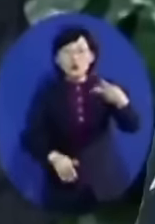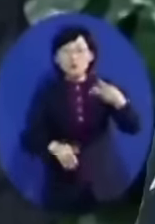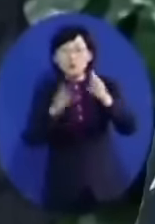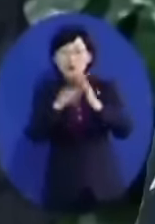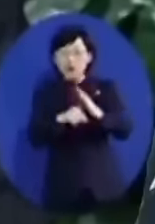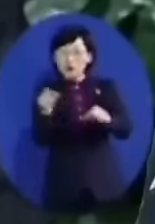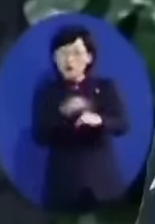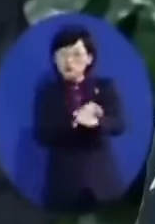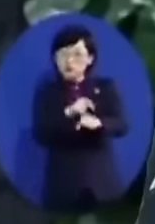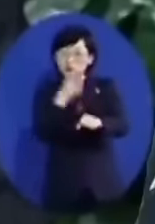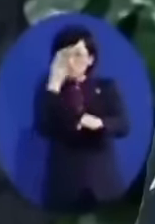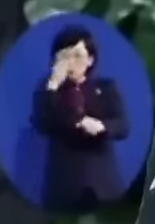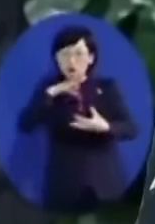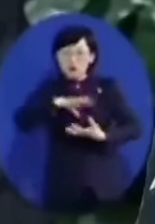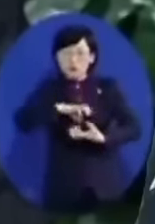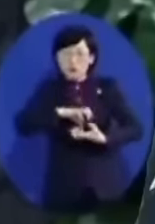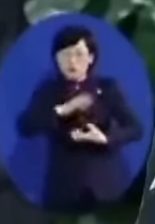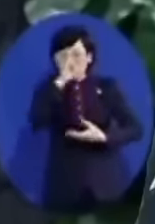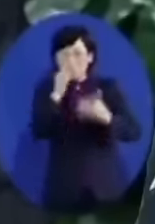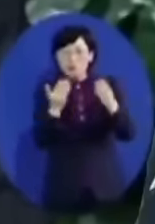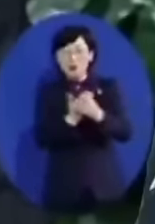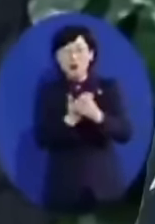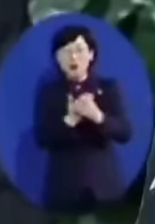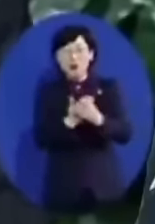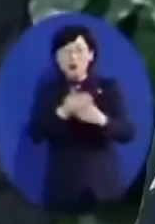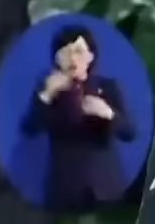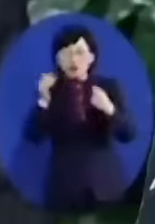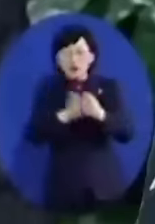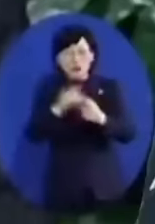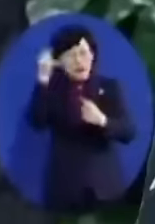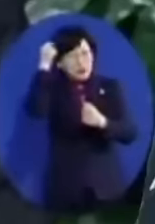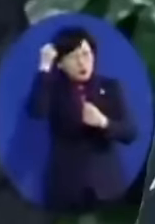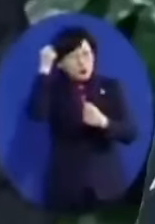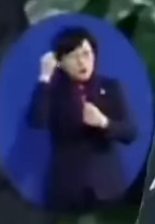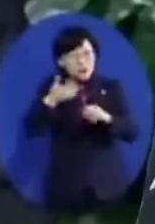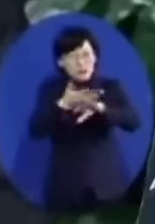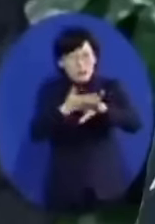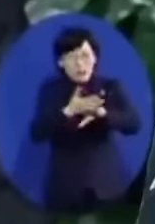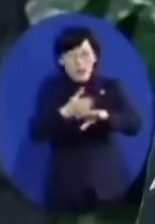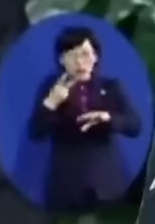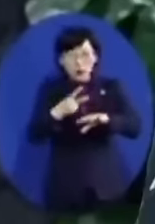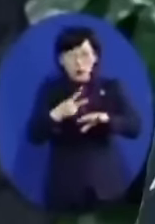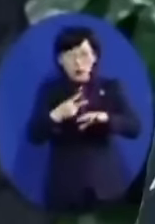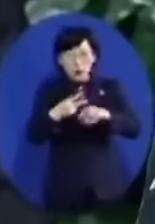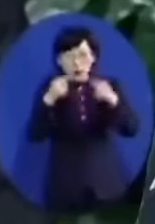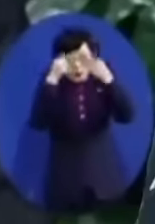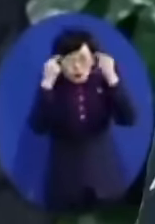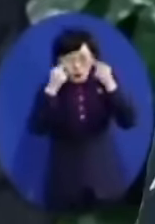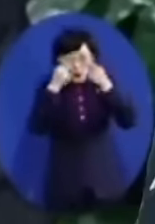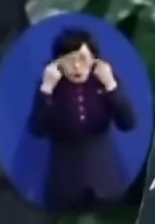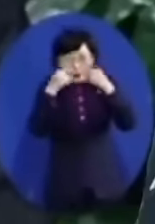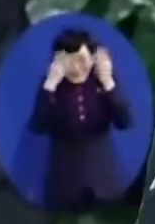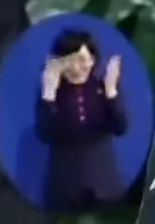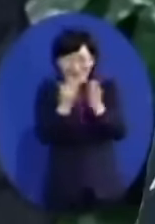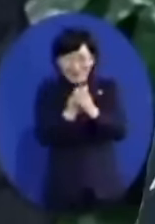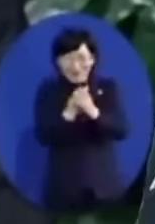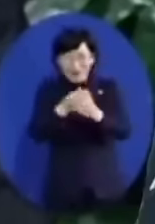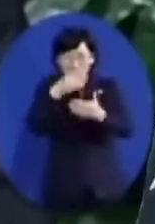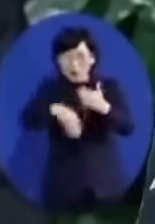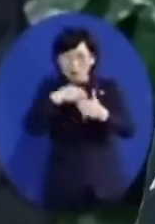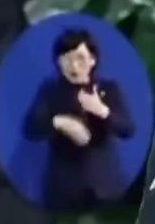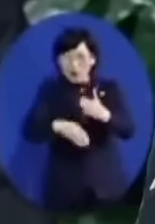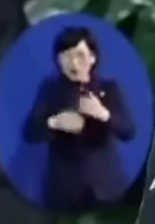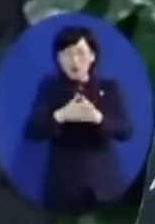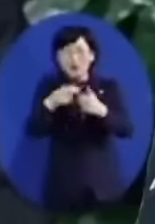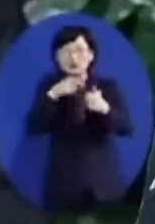특이한 소화불량성 질병을 알았는데 이 때문에 머리카락은 말할 것도 없고 눈썹과 속눈썹까지 다 빠져버렸습니다. 의사는